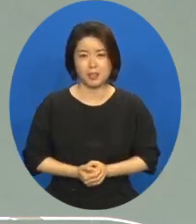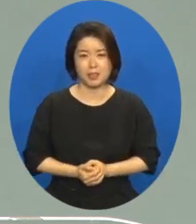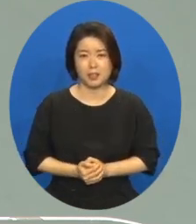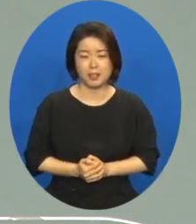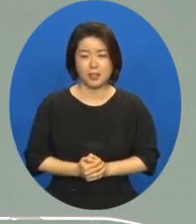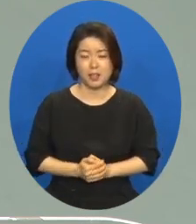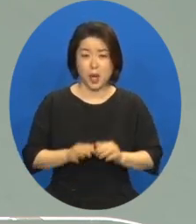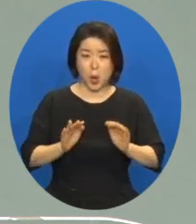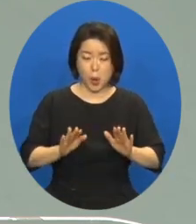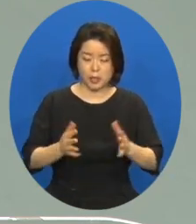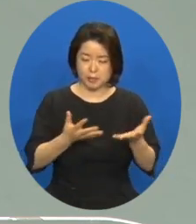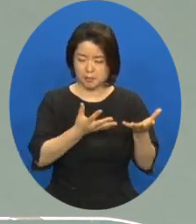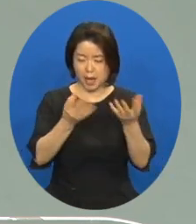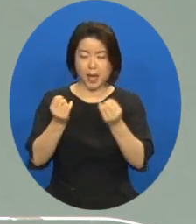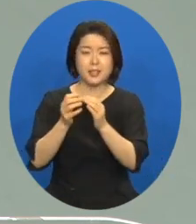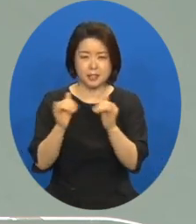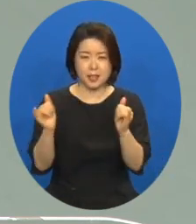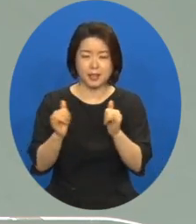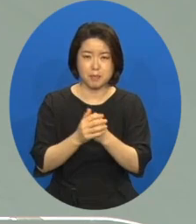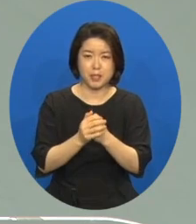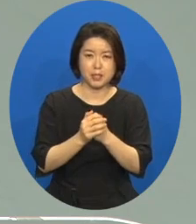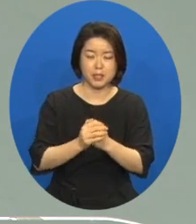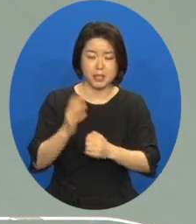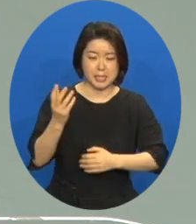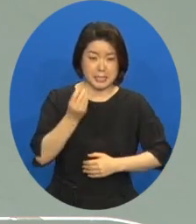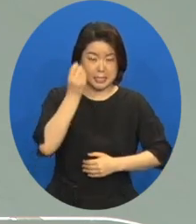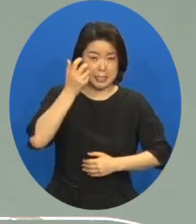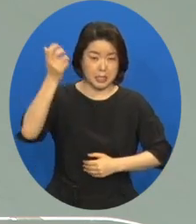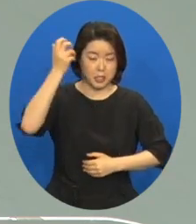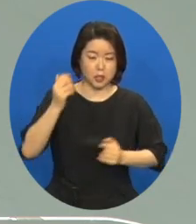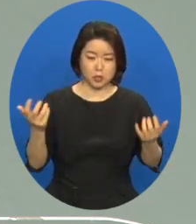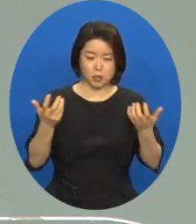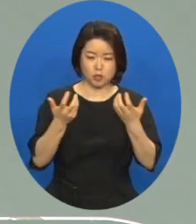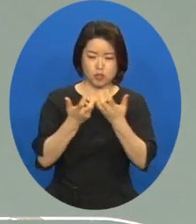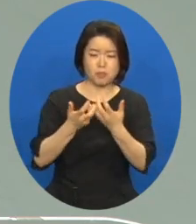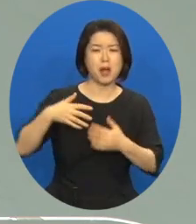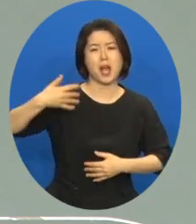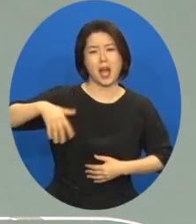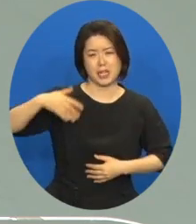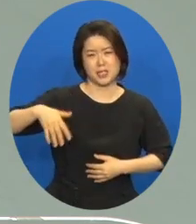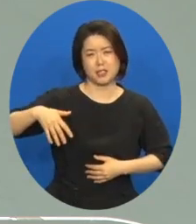오늘날 많은 그리스도인들이 성령 충만함을 받지 못한 상태에 있습니다.